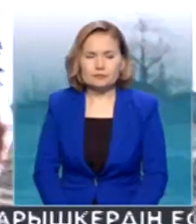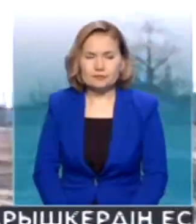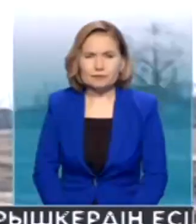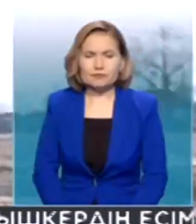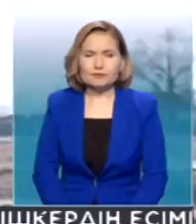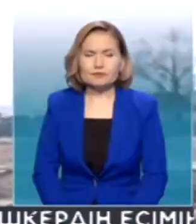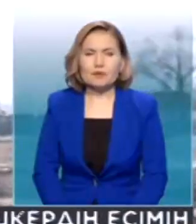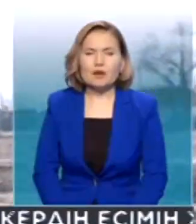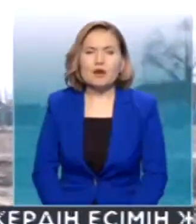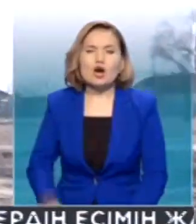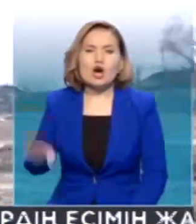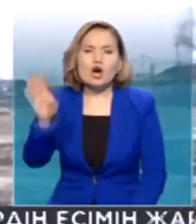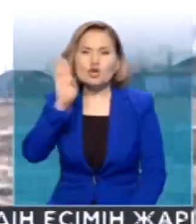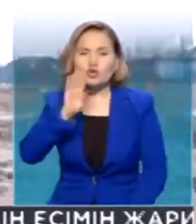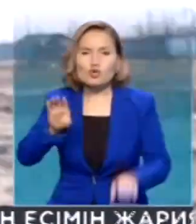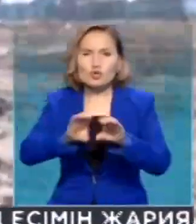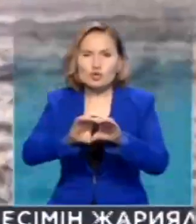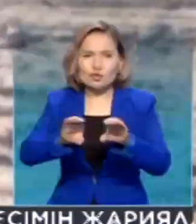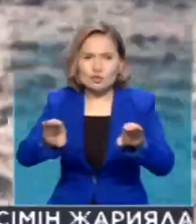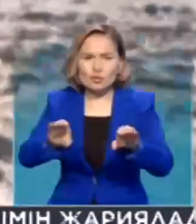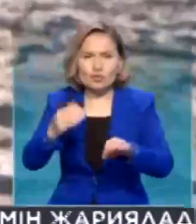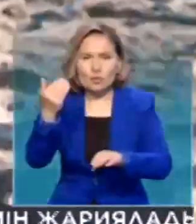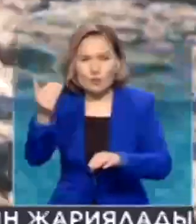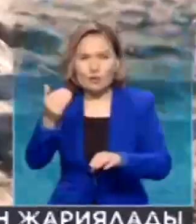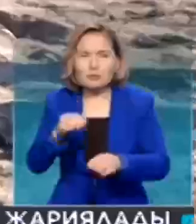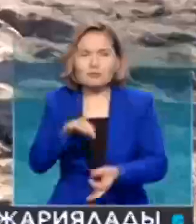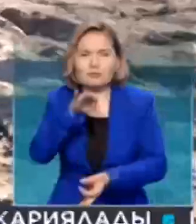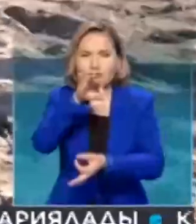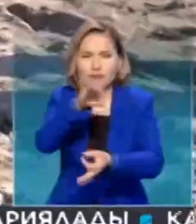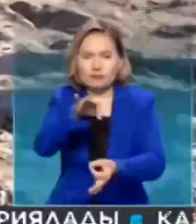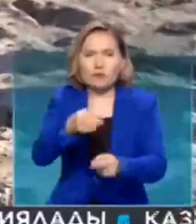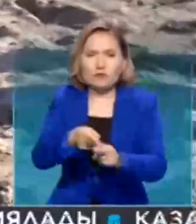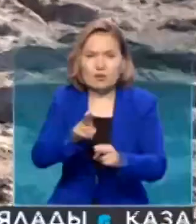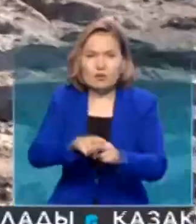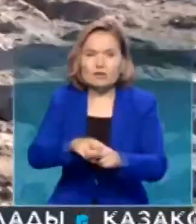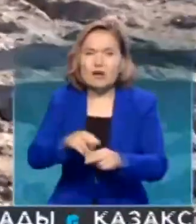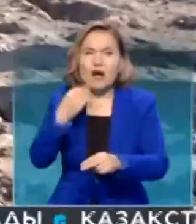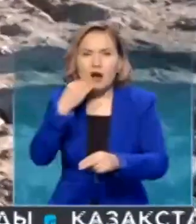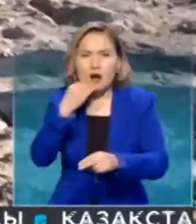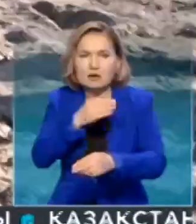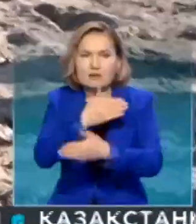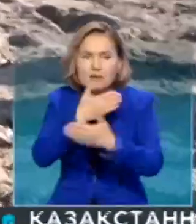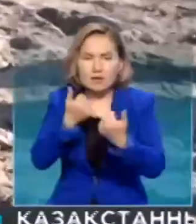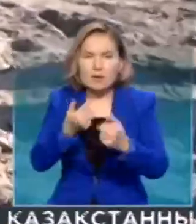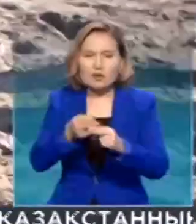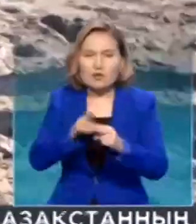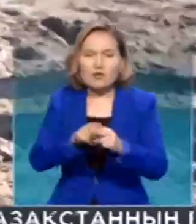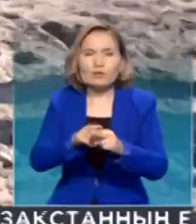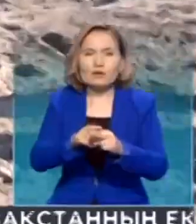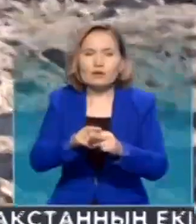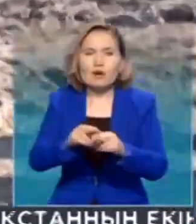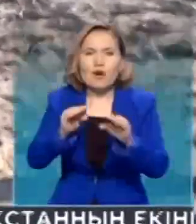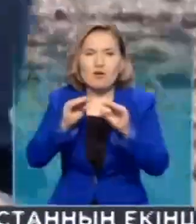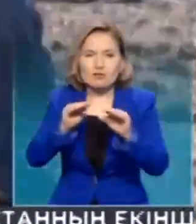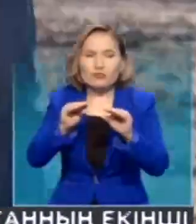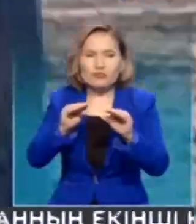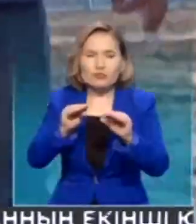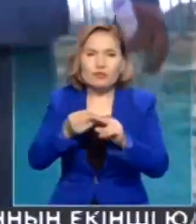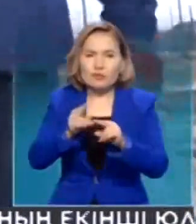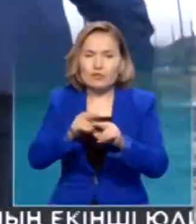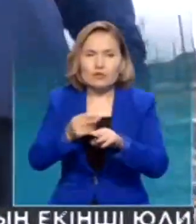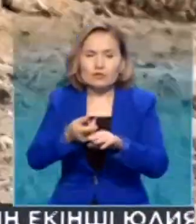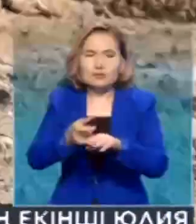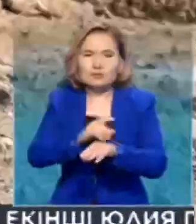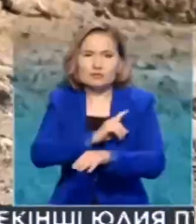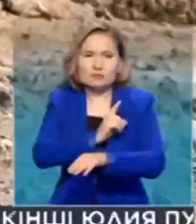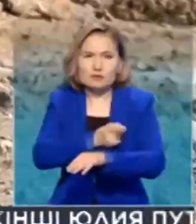дейді, мынаның не маркировкасы жоқ, не станығы сай емес турбалары. Қалыңдығы да неге келмейді?